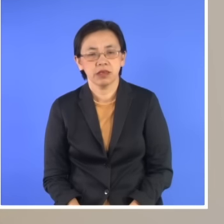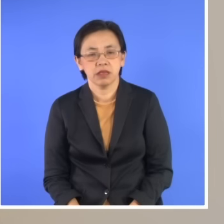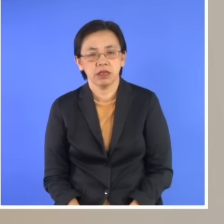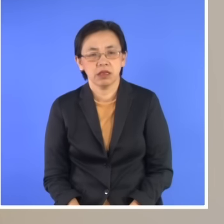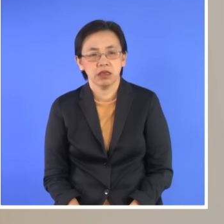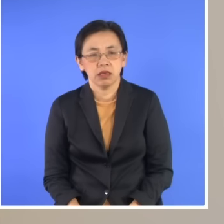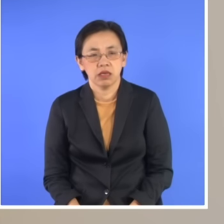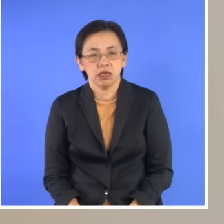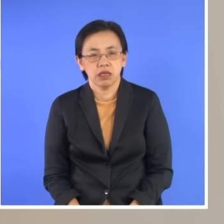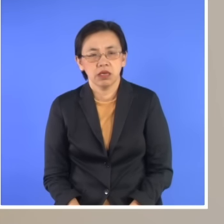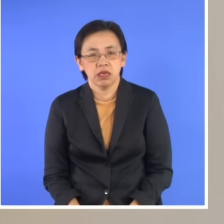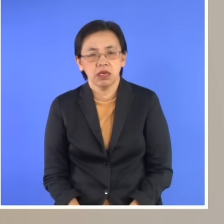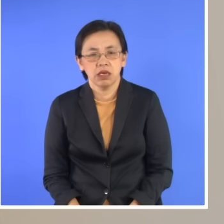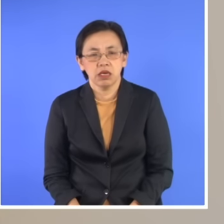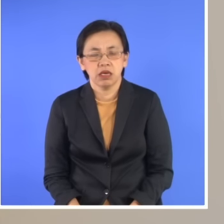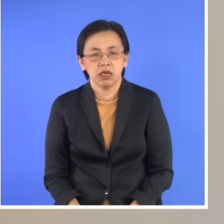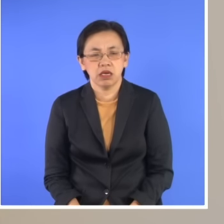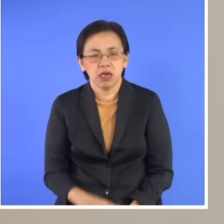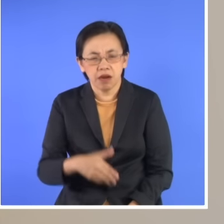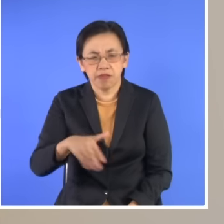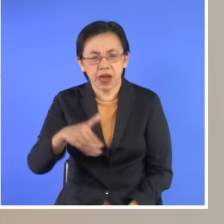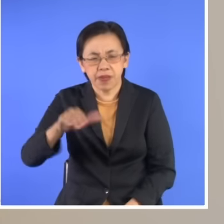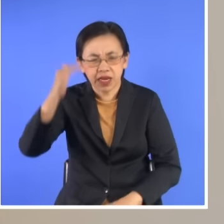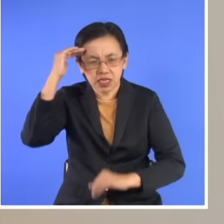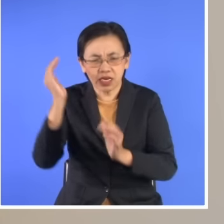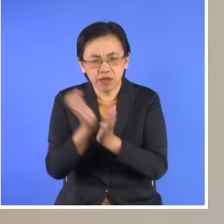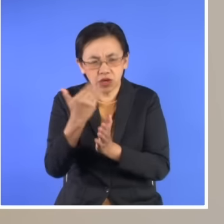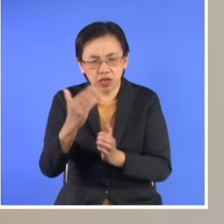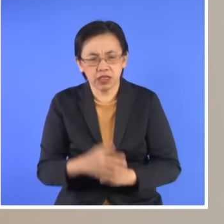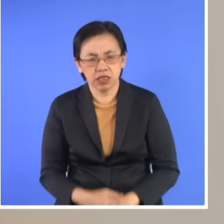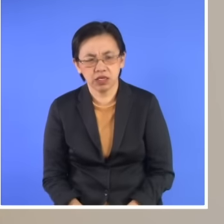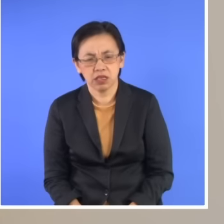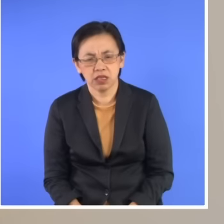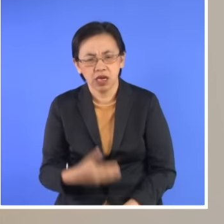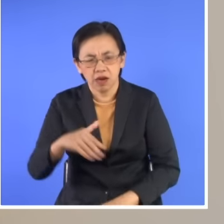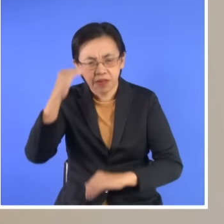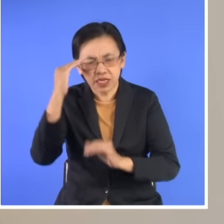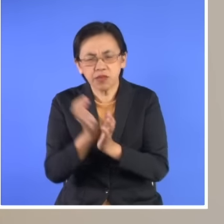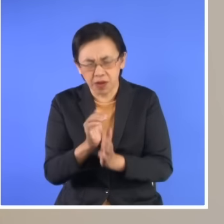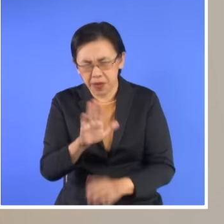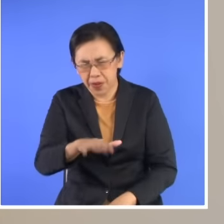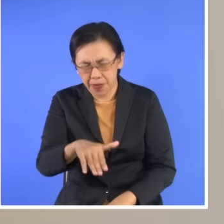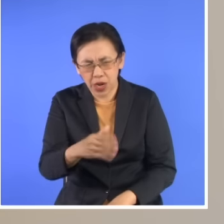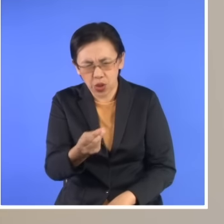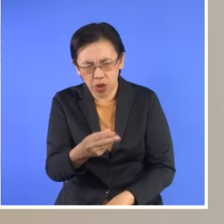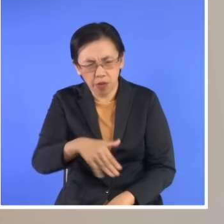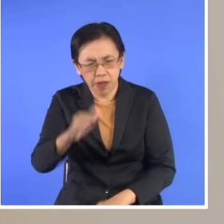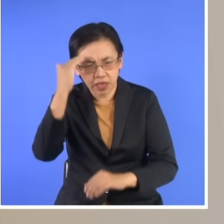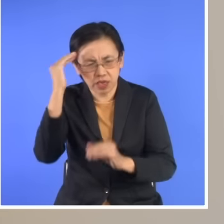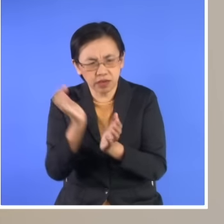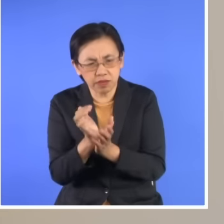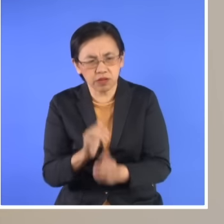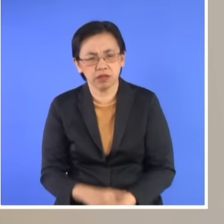หนูเขไปๆๆไปลพักไปไปเพี่าไปพักไปเรไป